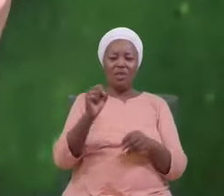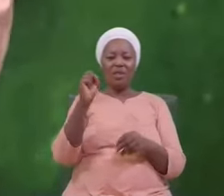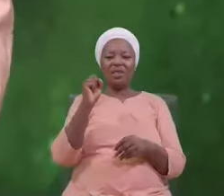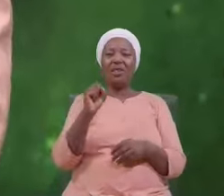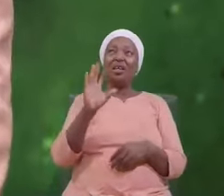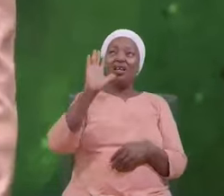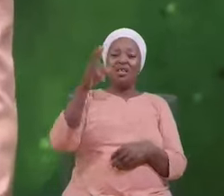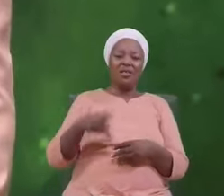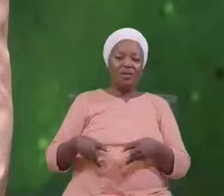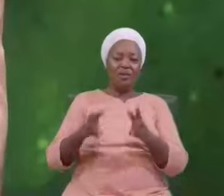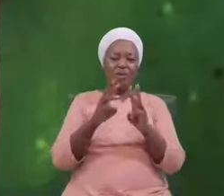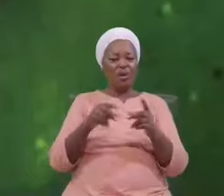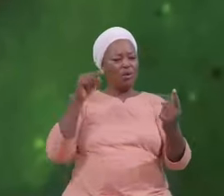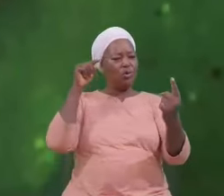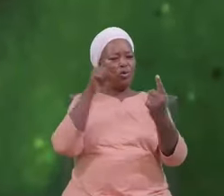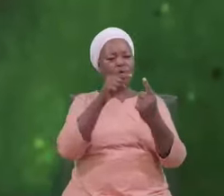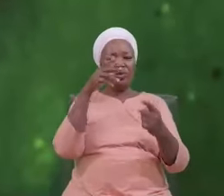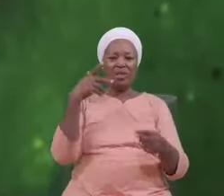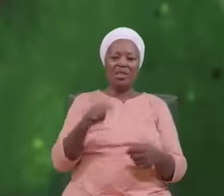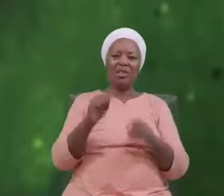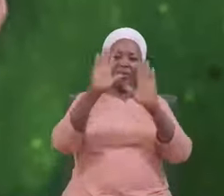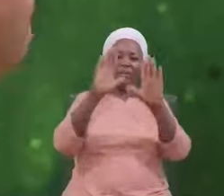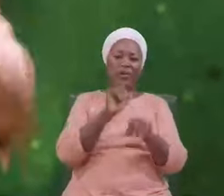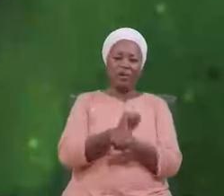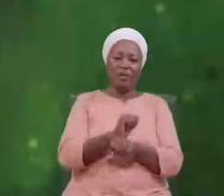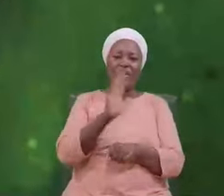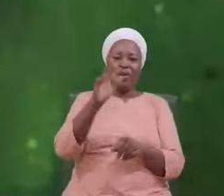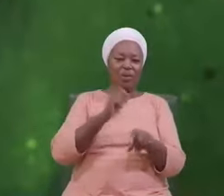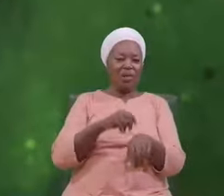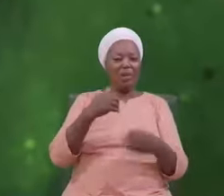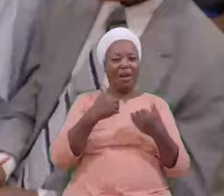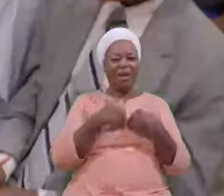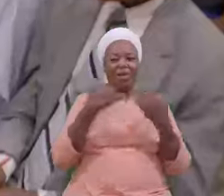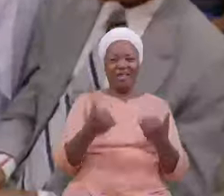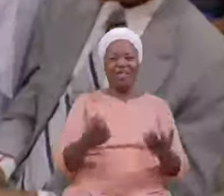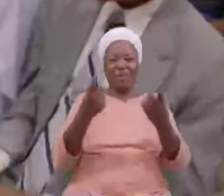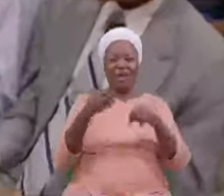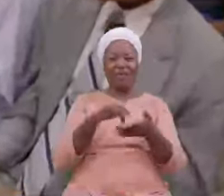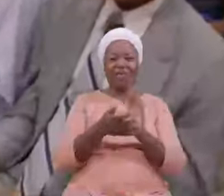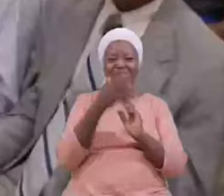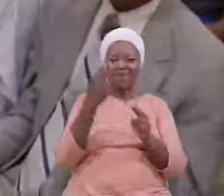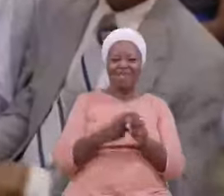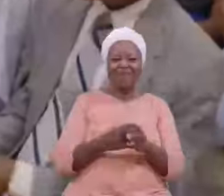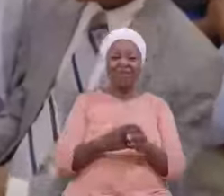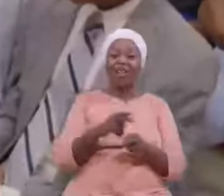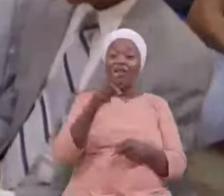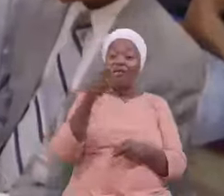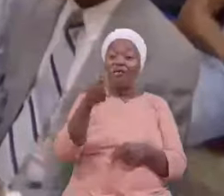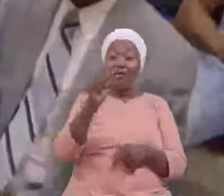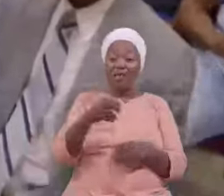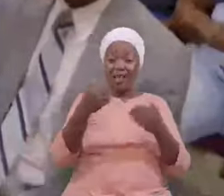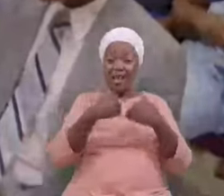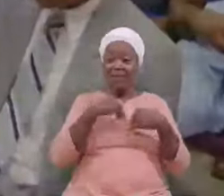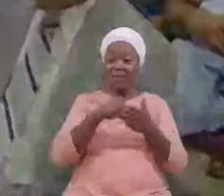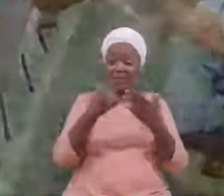ses voix vers le miracle. Votre heure sonne maintenant. Vous devez la voir maintenant.